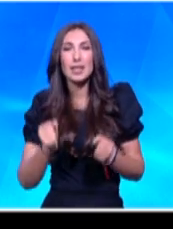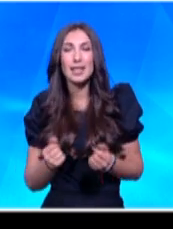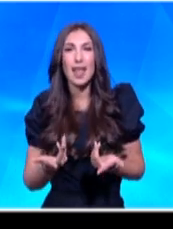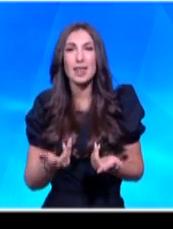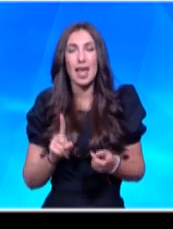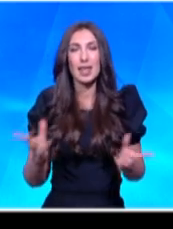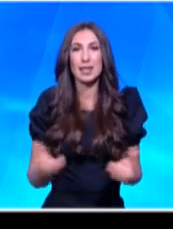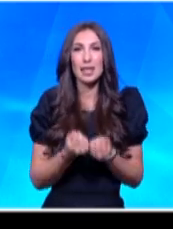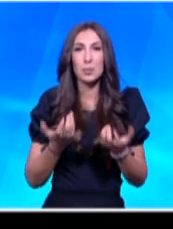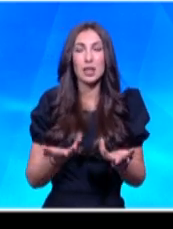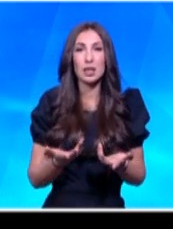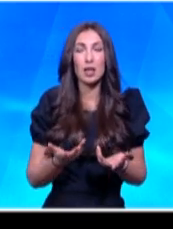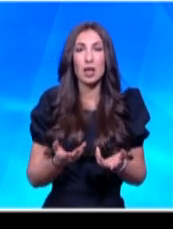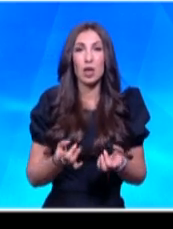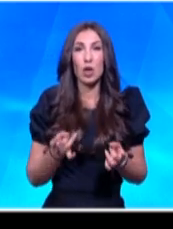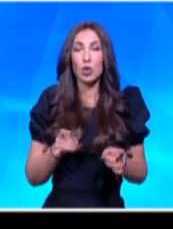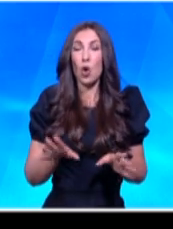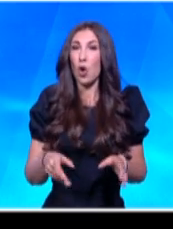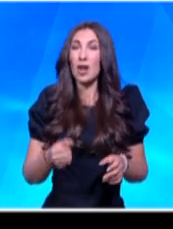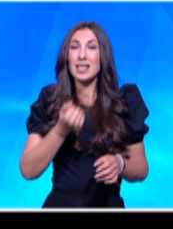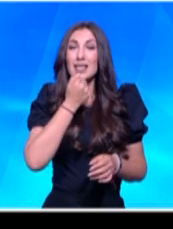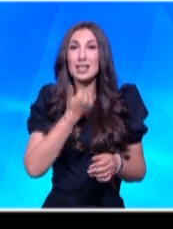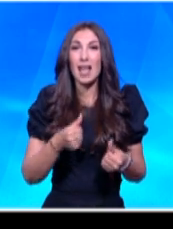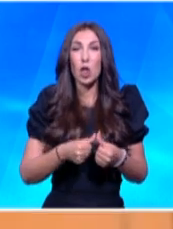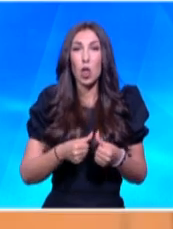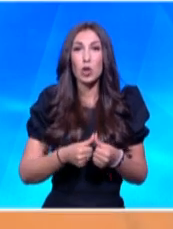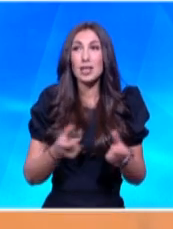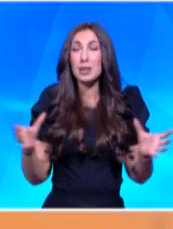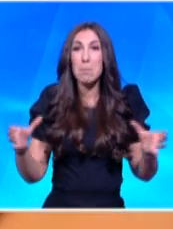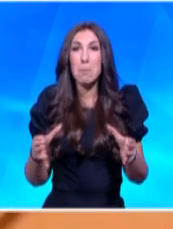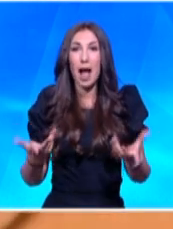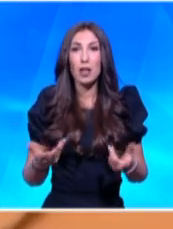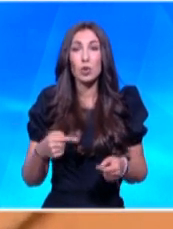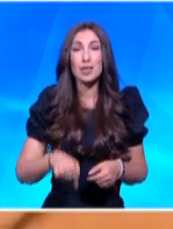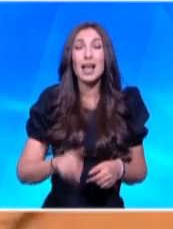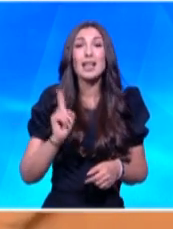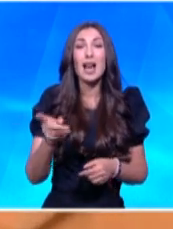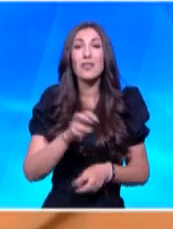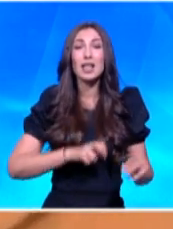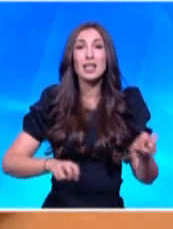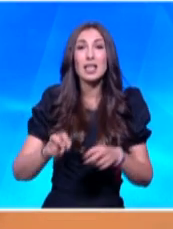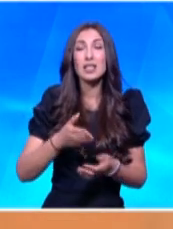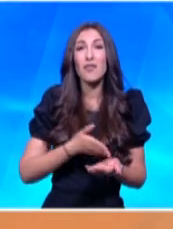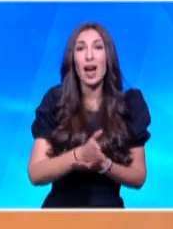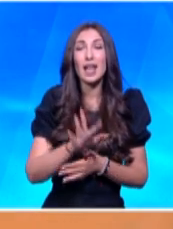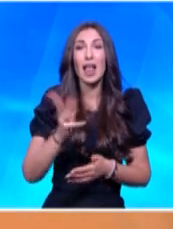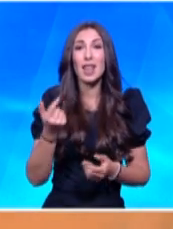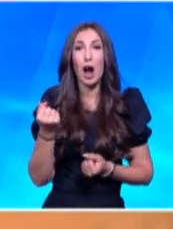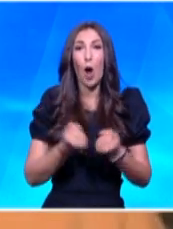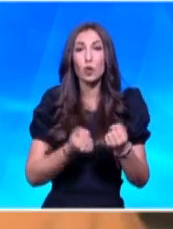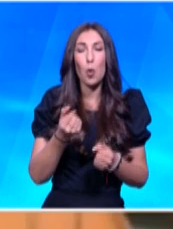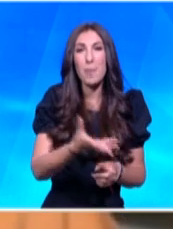е, че достъпът до село Лозенец е ограничен от тях. Сега трябва да търсим вариант някой да ни извози